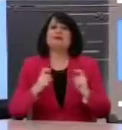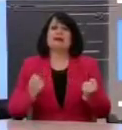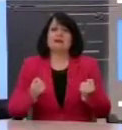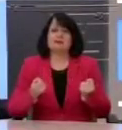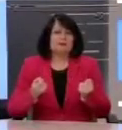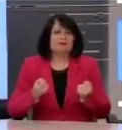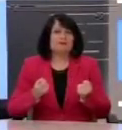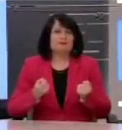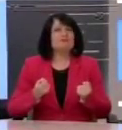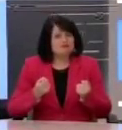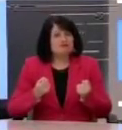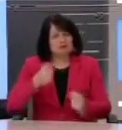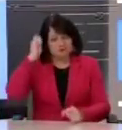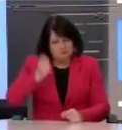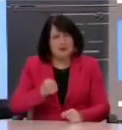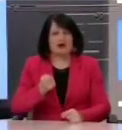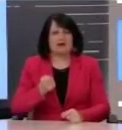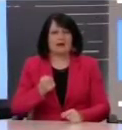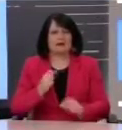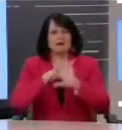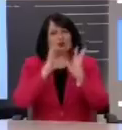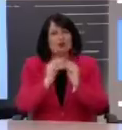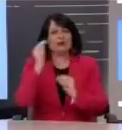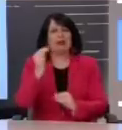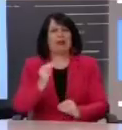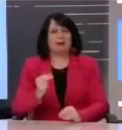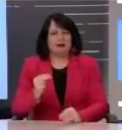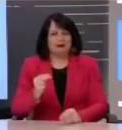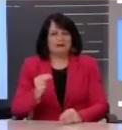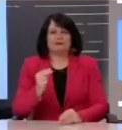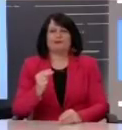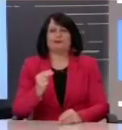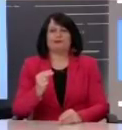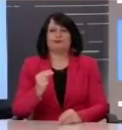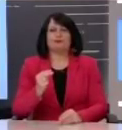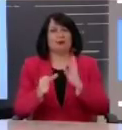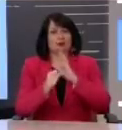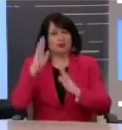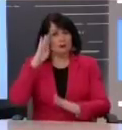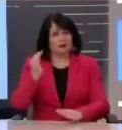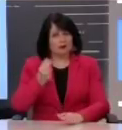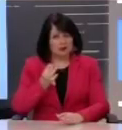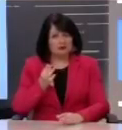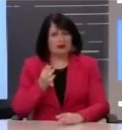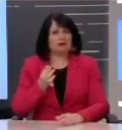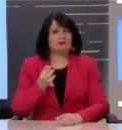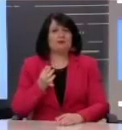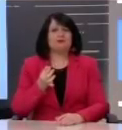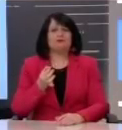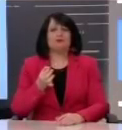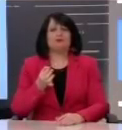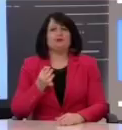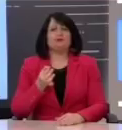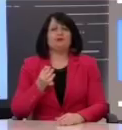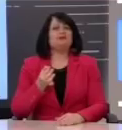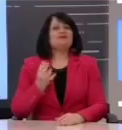ότι αναγνωρίστηκε σε όλα τα επίπεδα συμπεριλαμβανομένου του Προέδρου των Ηνωμένων Πολιτειών